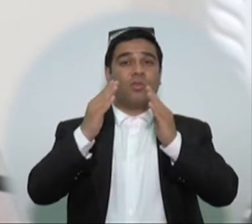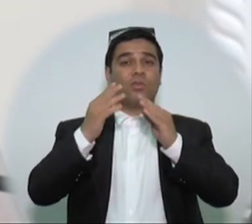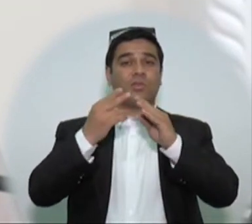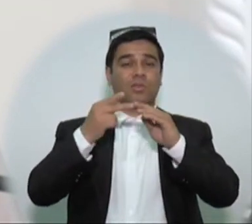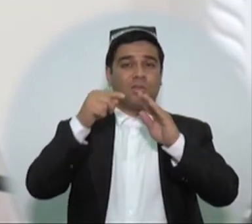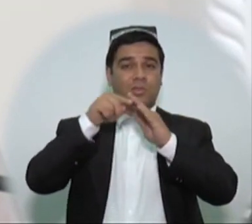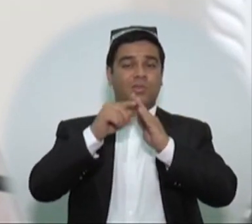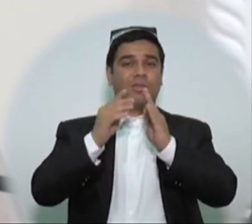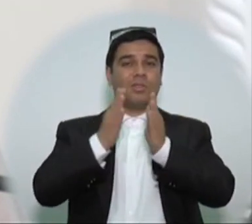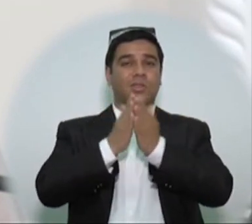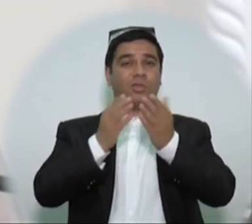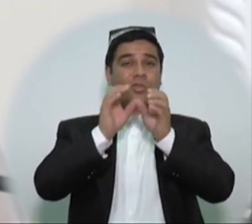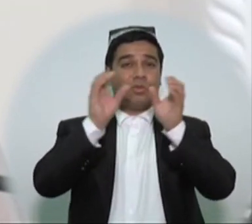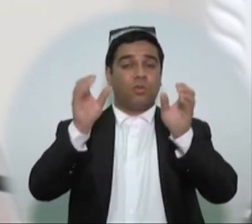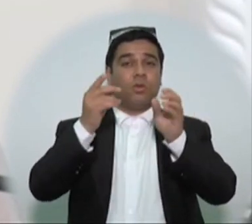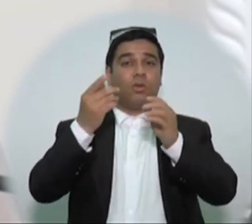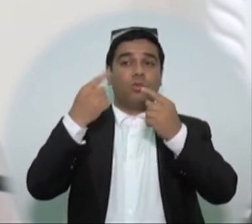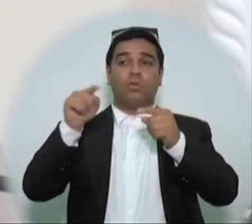100 ta kutubxona bor edi. 100 ta.